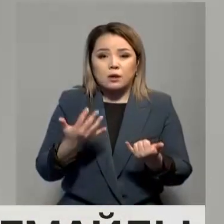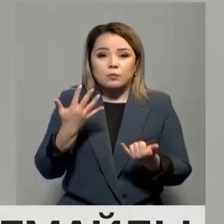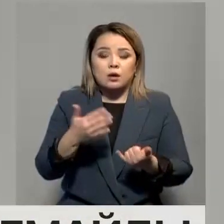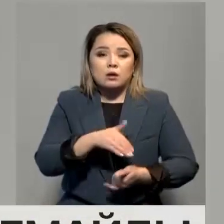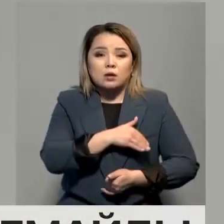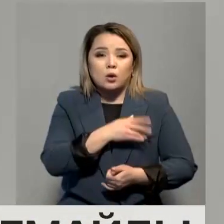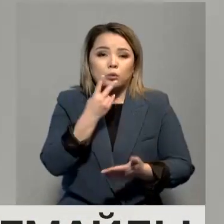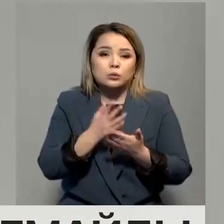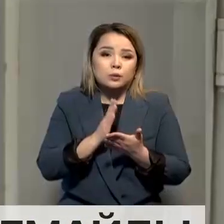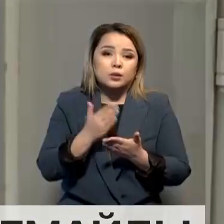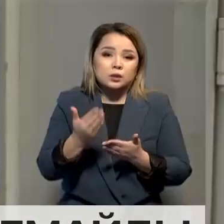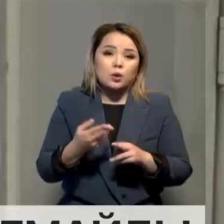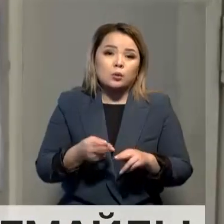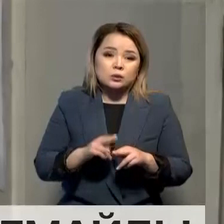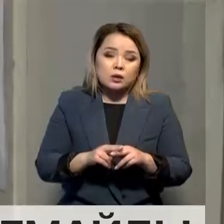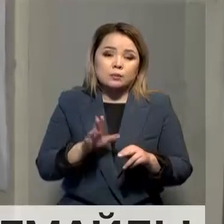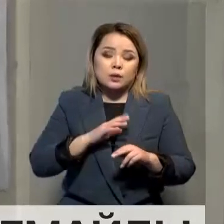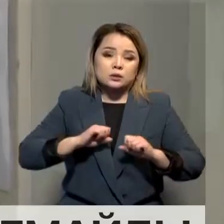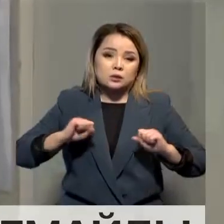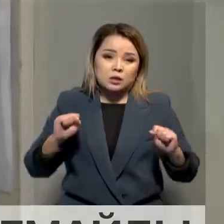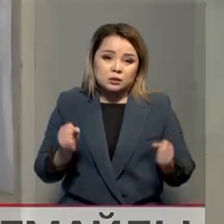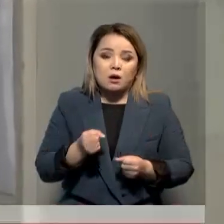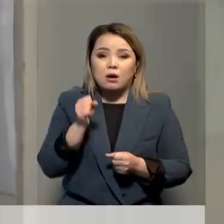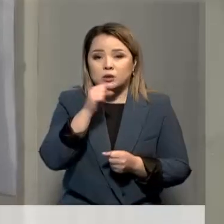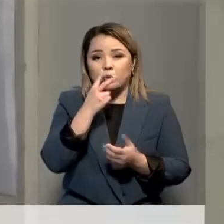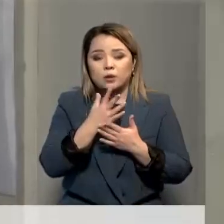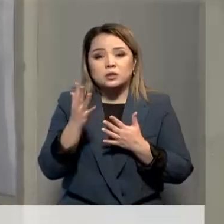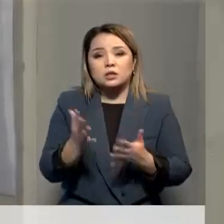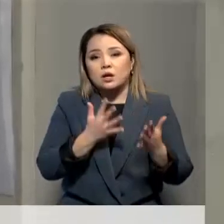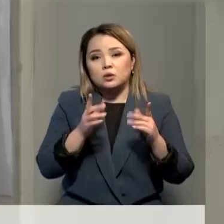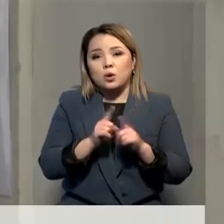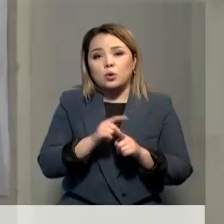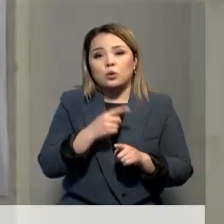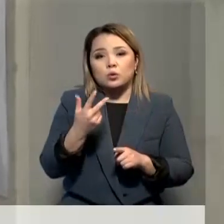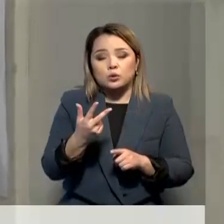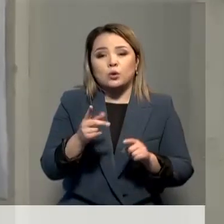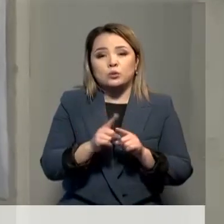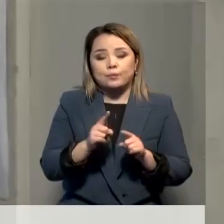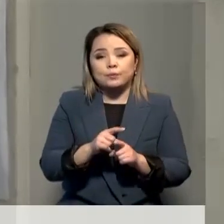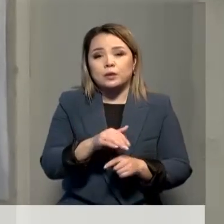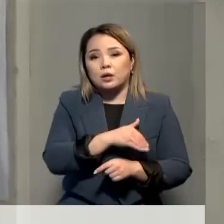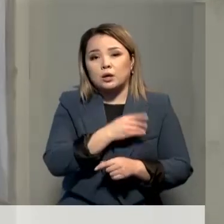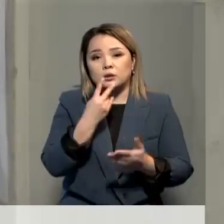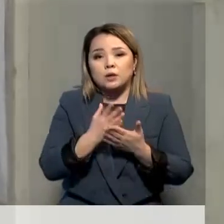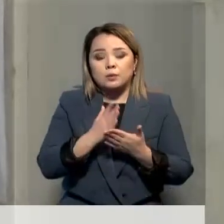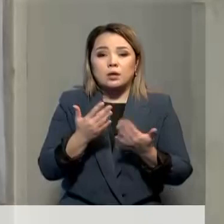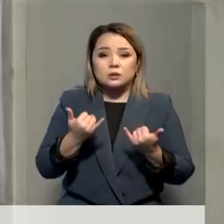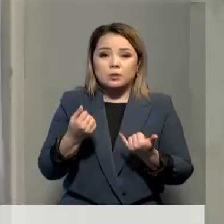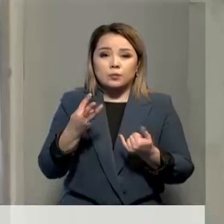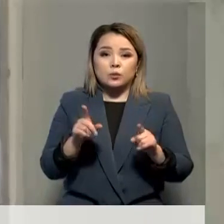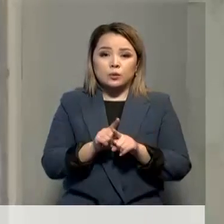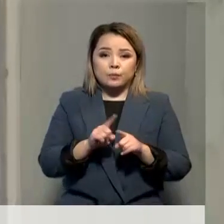градус көрсетіп тұр. Осындай салқын аяз күндері желмен болған кезде даже 3-4 градусқа түсіп кетеді. Бізде